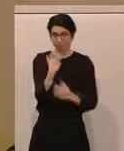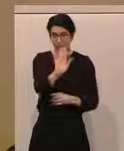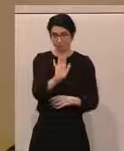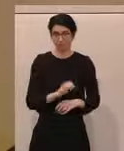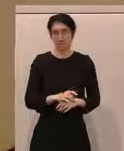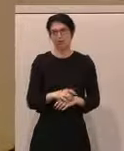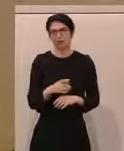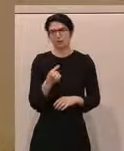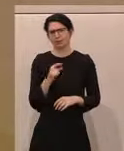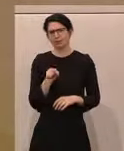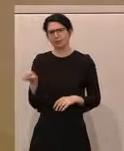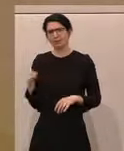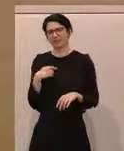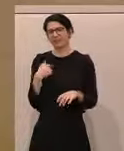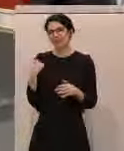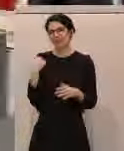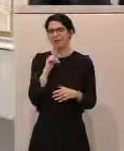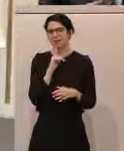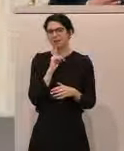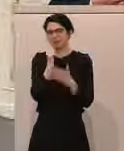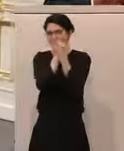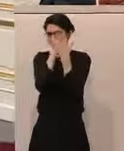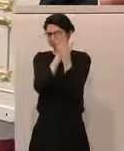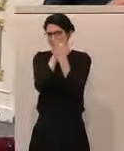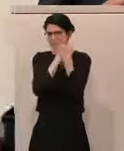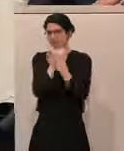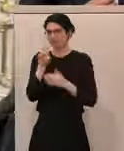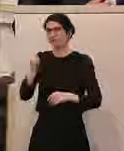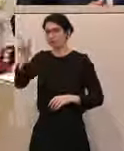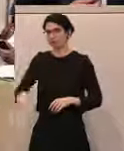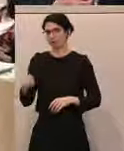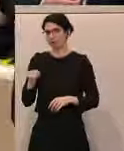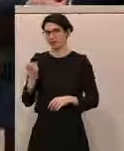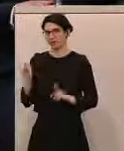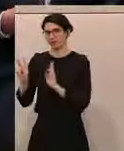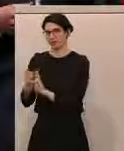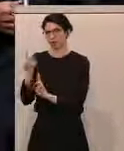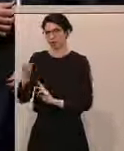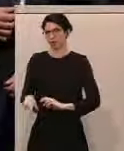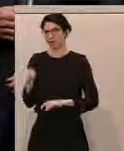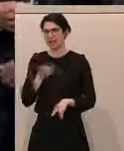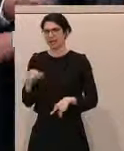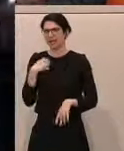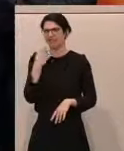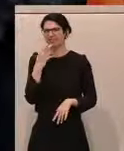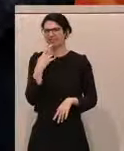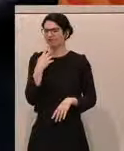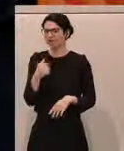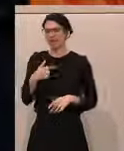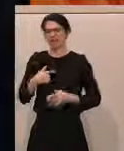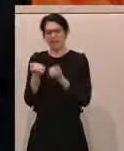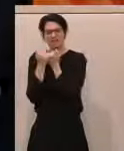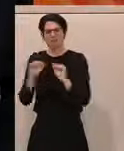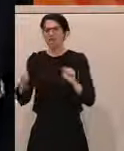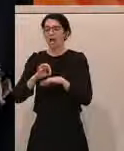sich von Sebastian Kurz täuschen lassen und sich für seine egomanischen Ziele unumschränkter Führerschaft